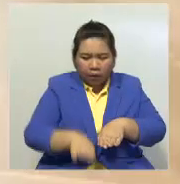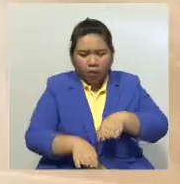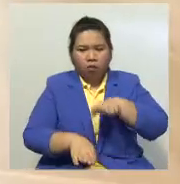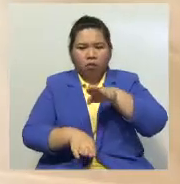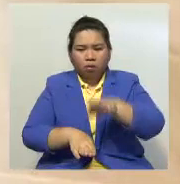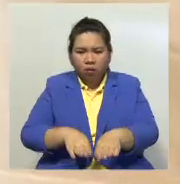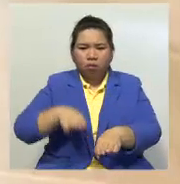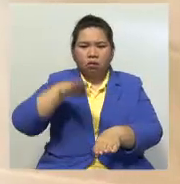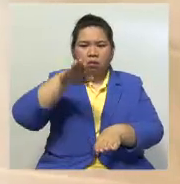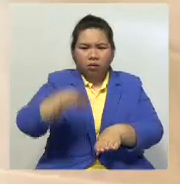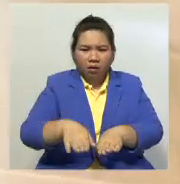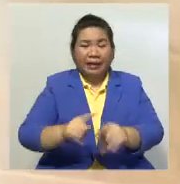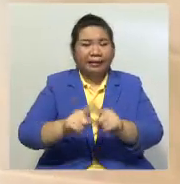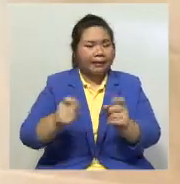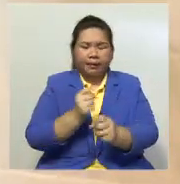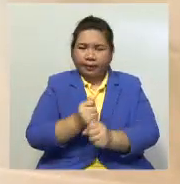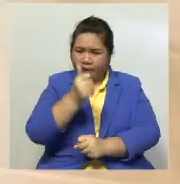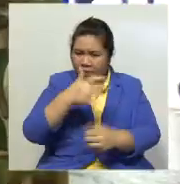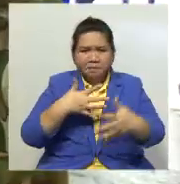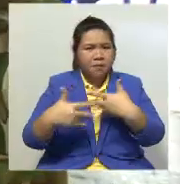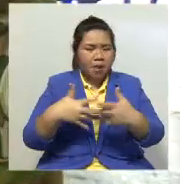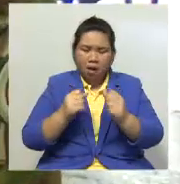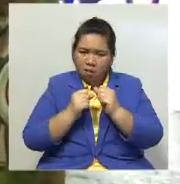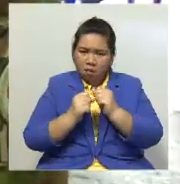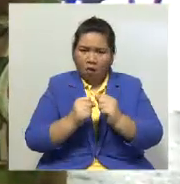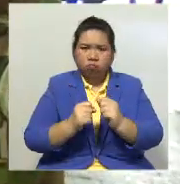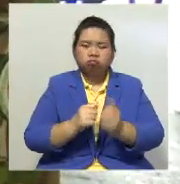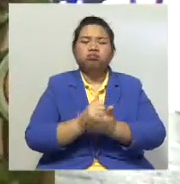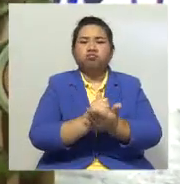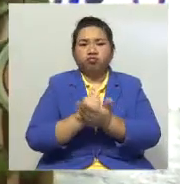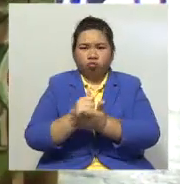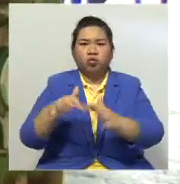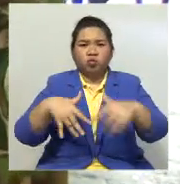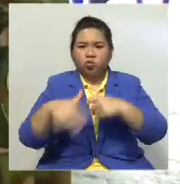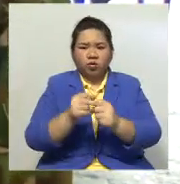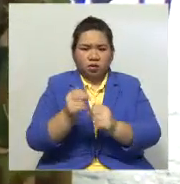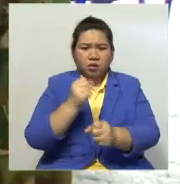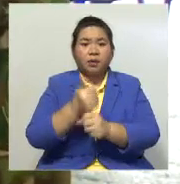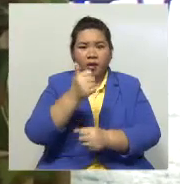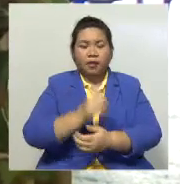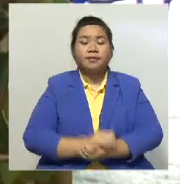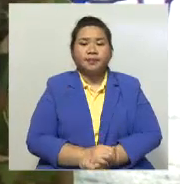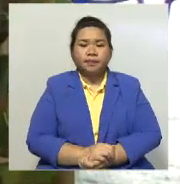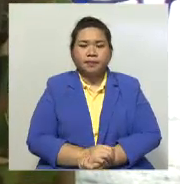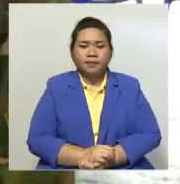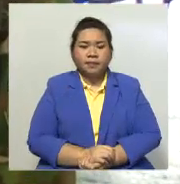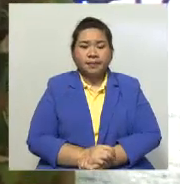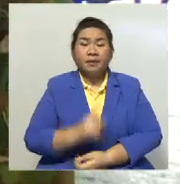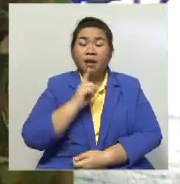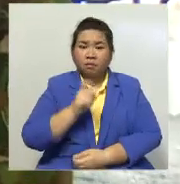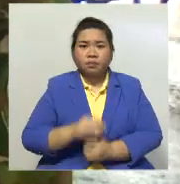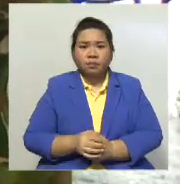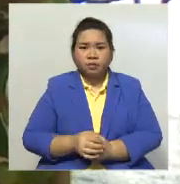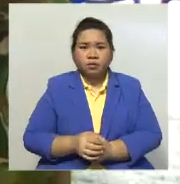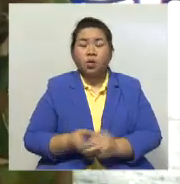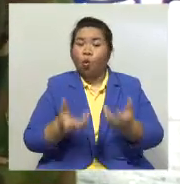ต่ว่าทางพวกเราก็ไม่ท้อถอยนะครับก็พร้อมที่จะไปช่วยชาวบ้านอย่างเต็มที่ครับผม ก็คือตัวนี้ก็คือจะ